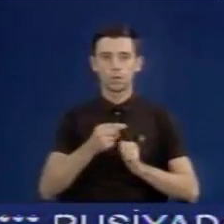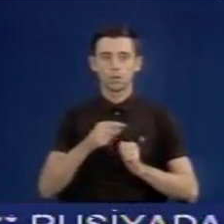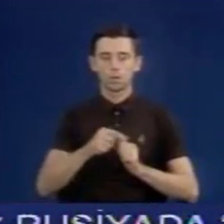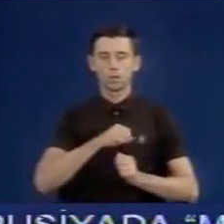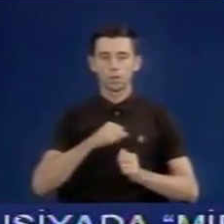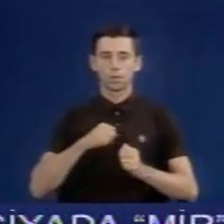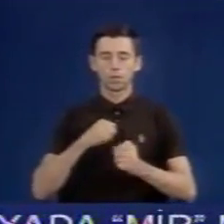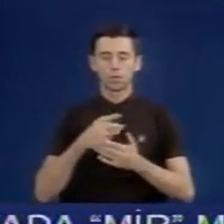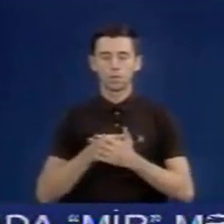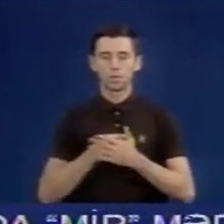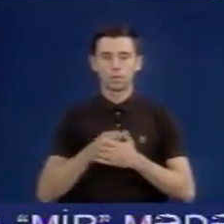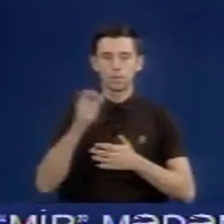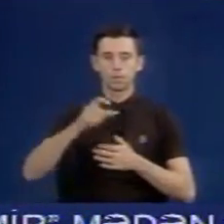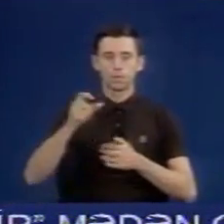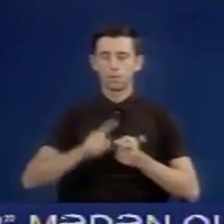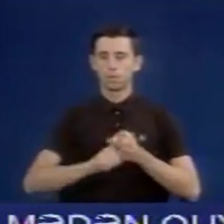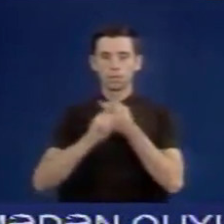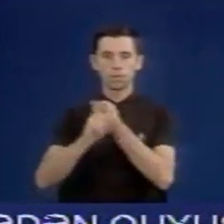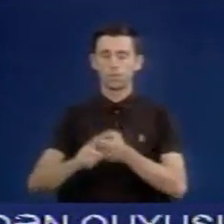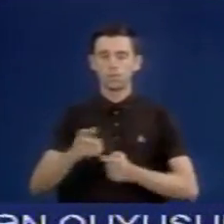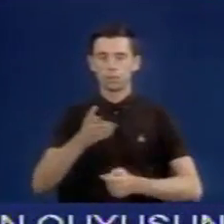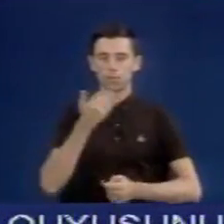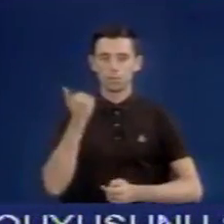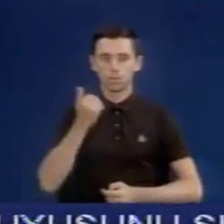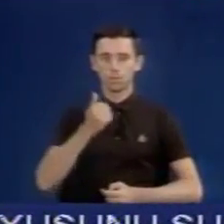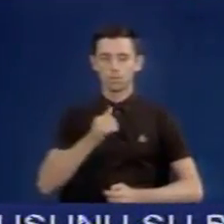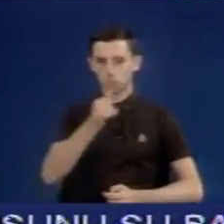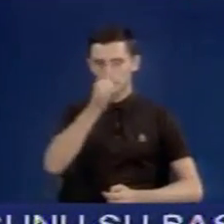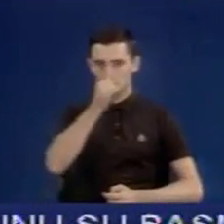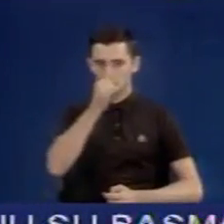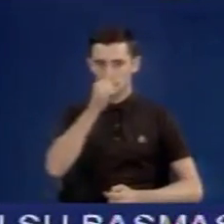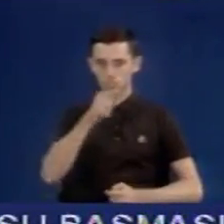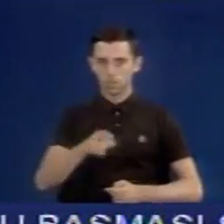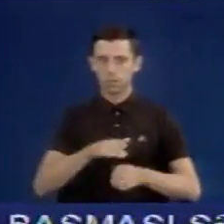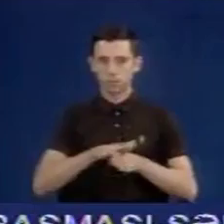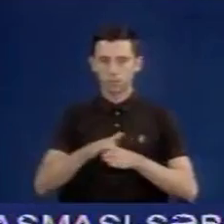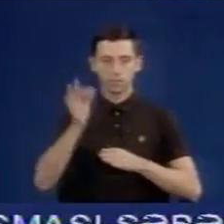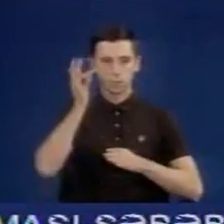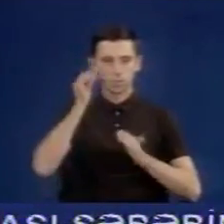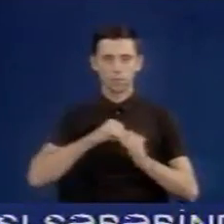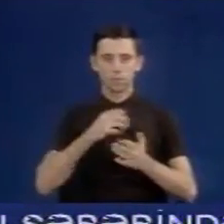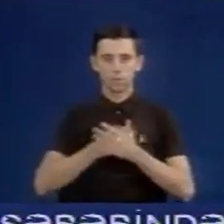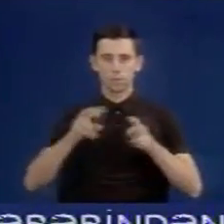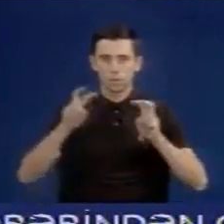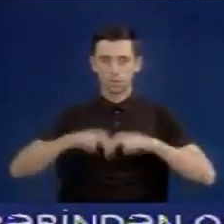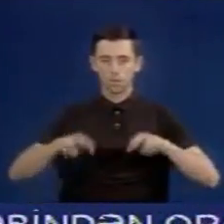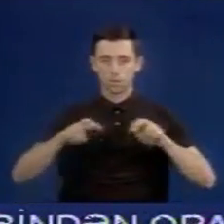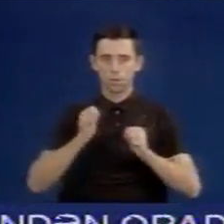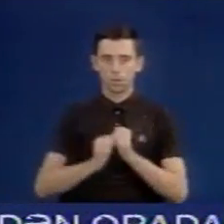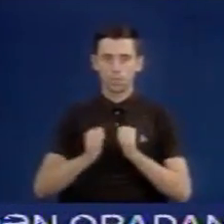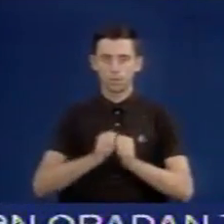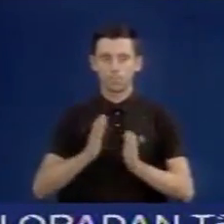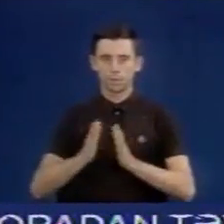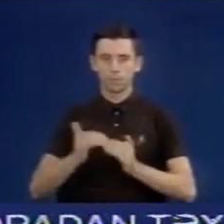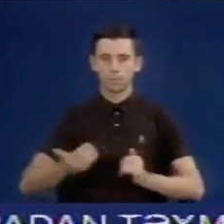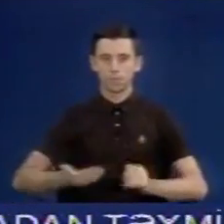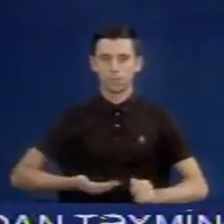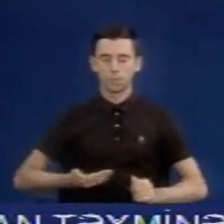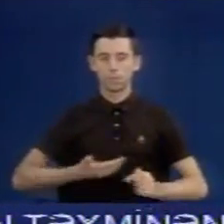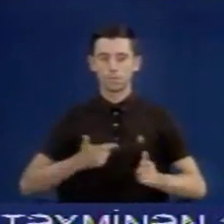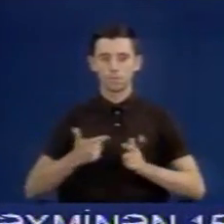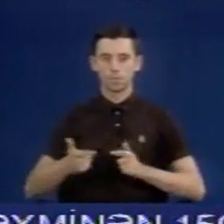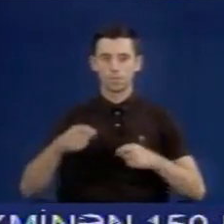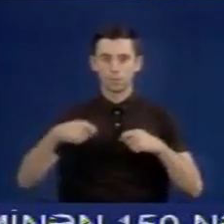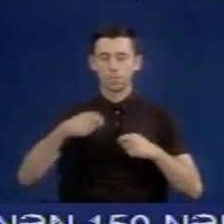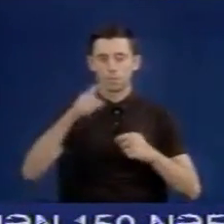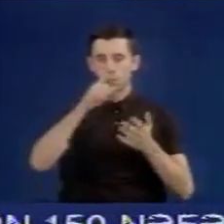ki, insana keçmə ehtimalı yoxdur. Yəni tam bu baytarlıq xidmətinin nəzarəti altındadır və hal-hazırda